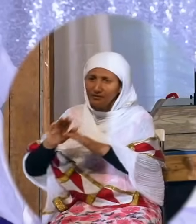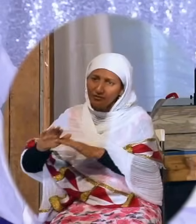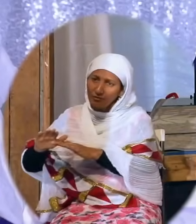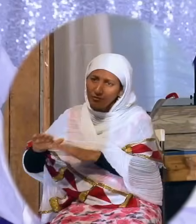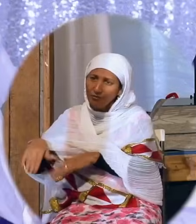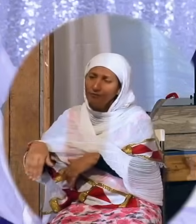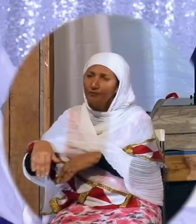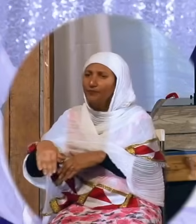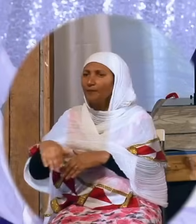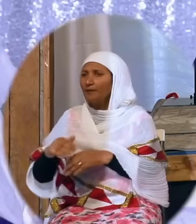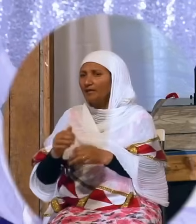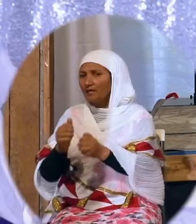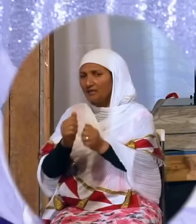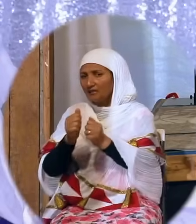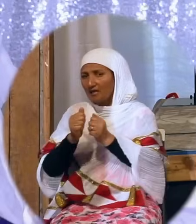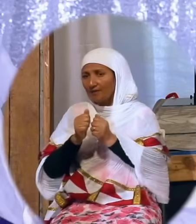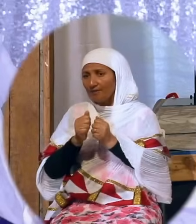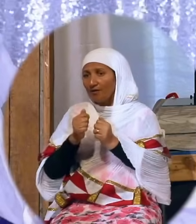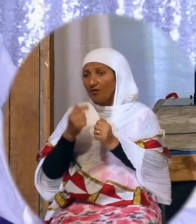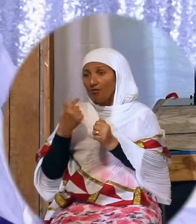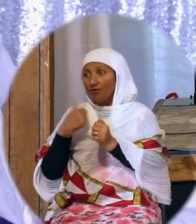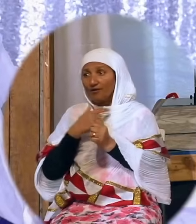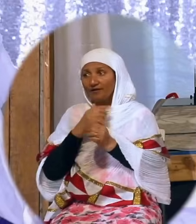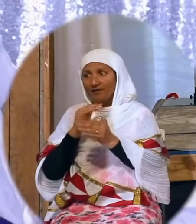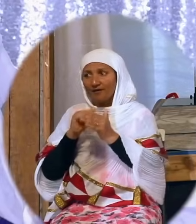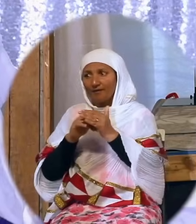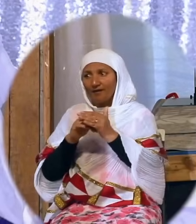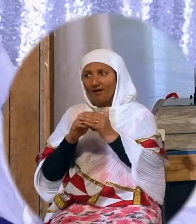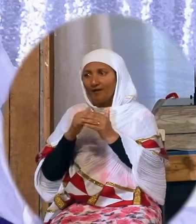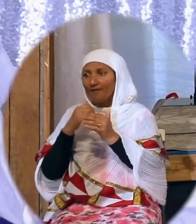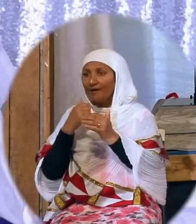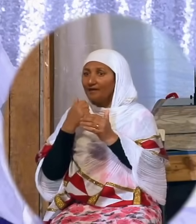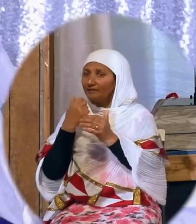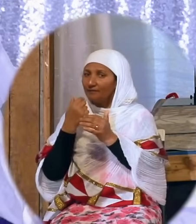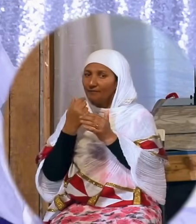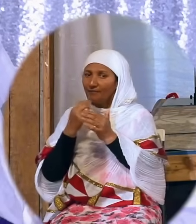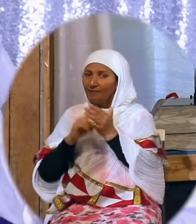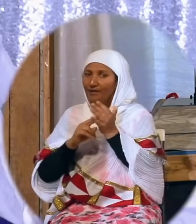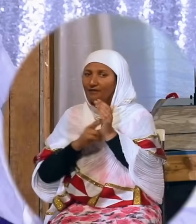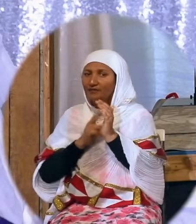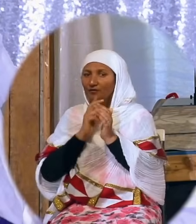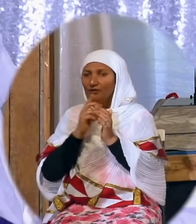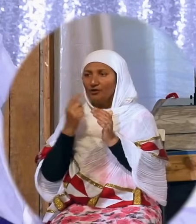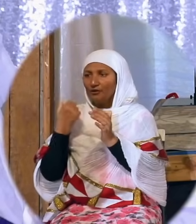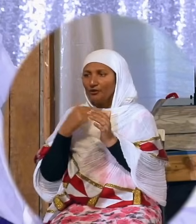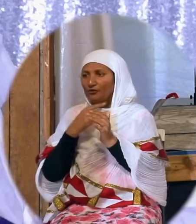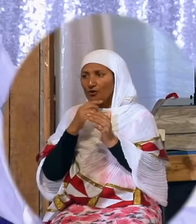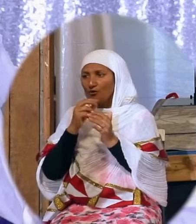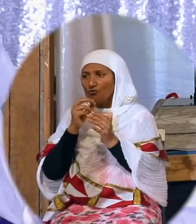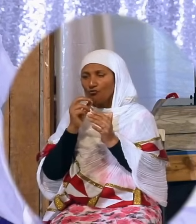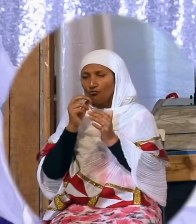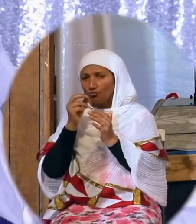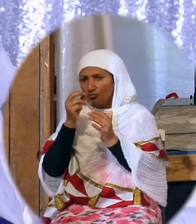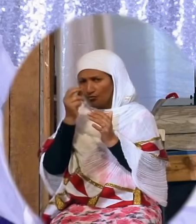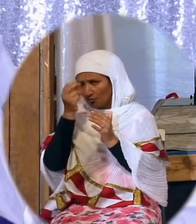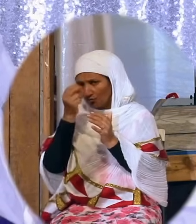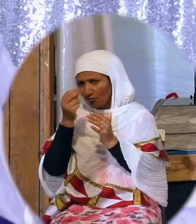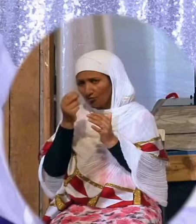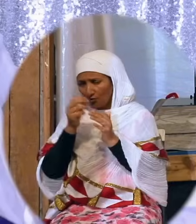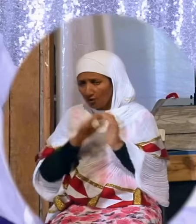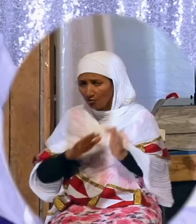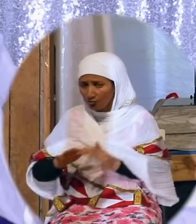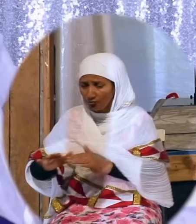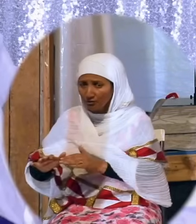ወደ ጉያችን ይገባል ማለት ነው እኛም የዛ ሰለባ የመሆን የኛም ልጆች የኛም ቤተሰቦች የኛም ወገኖች ሰለባ